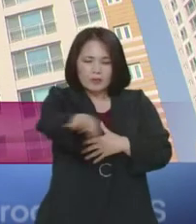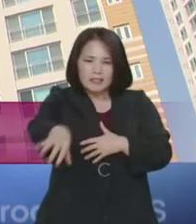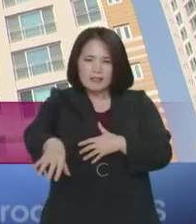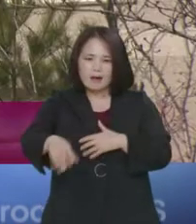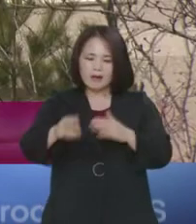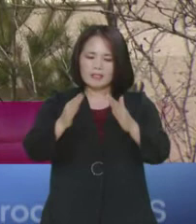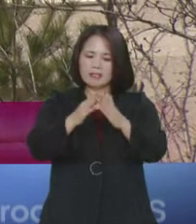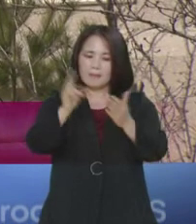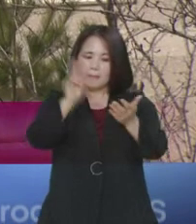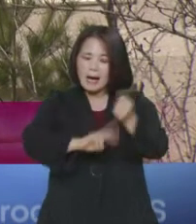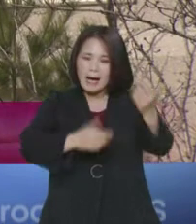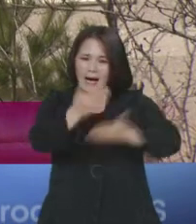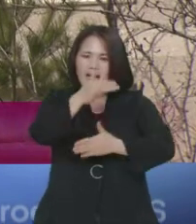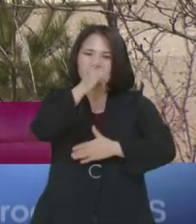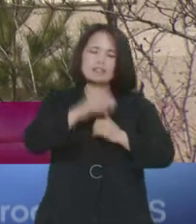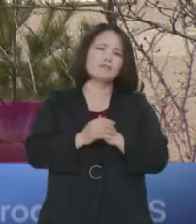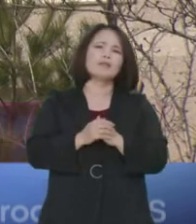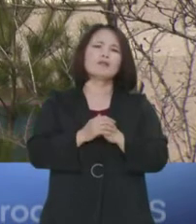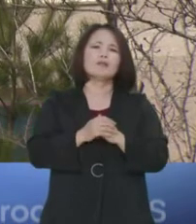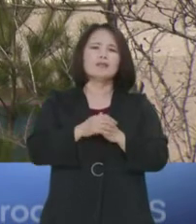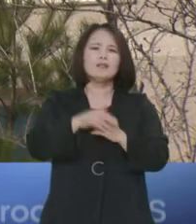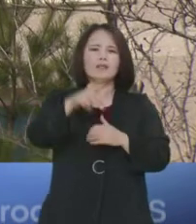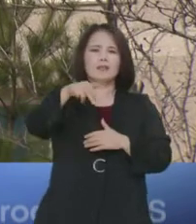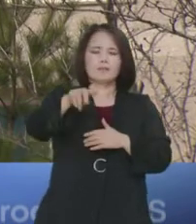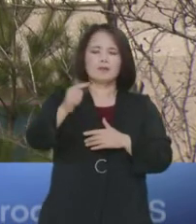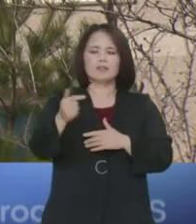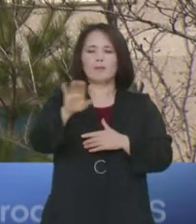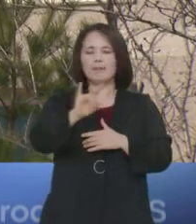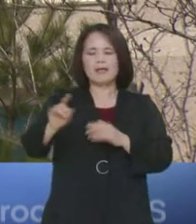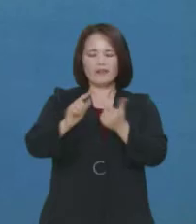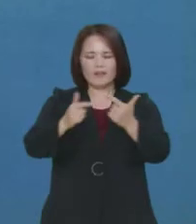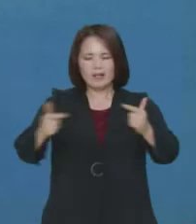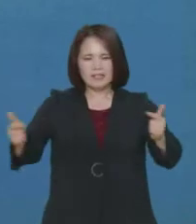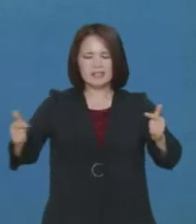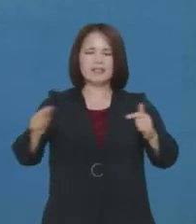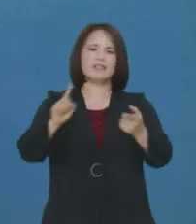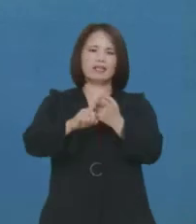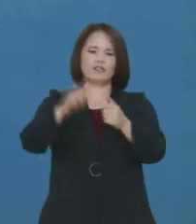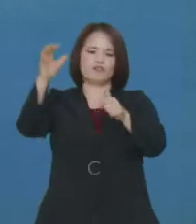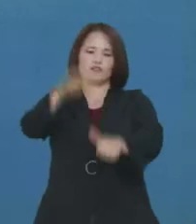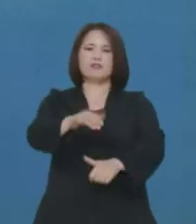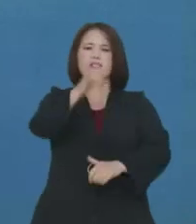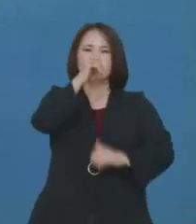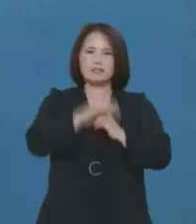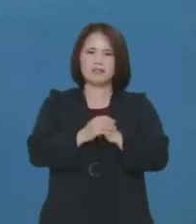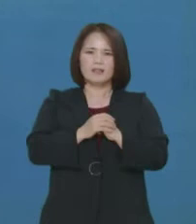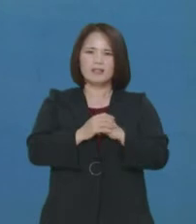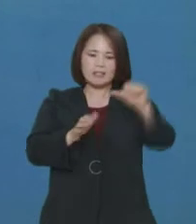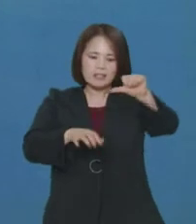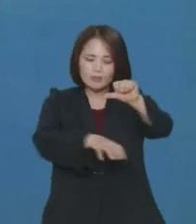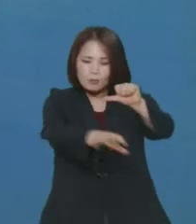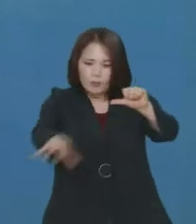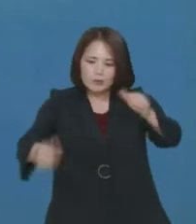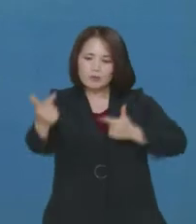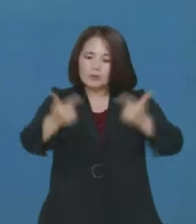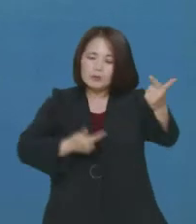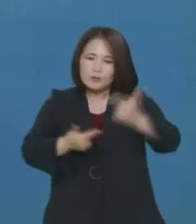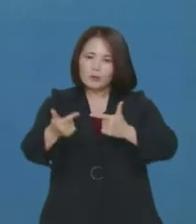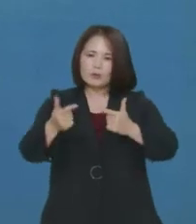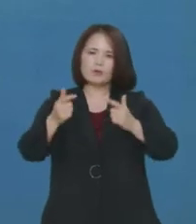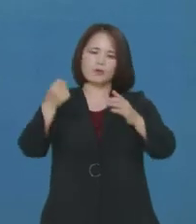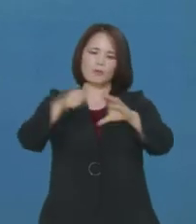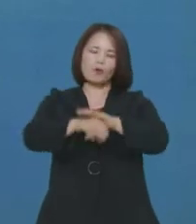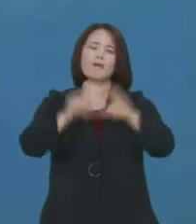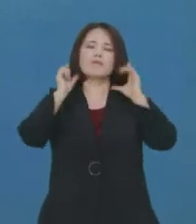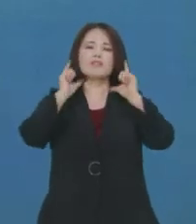대출이나 세제 전매장 같은 주제를 받게 됩니다 그렇군요 이들 지역이 이번에 조정 대상 지역으로 지정된